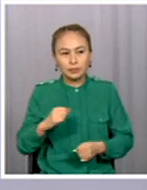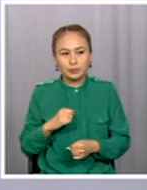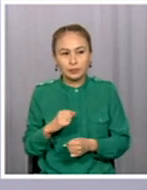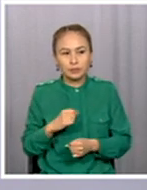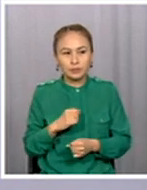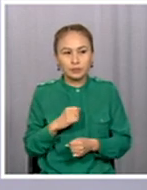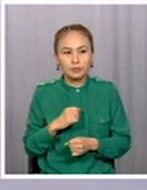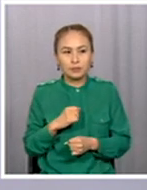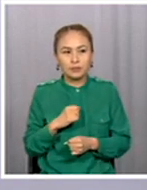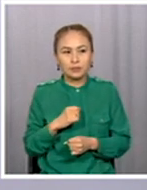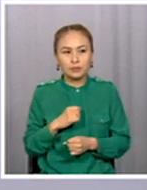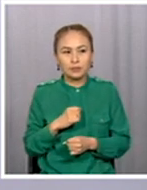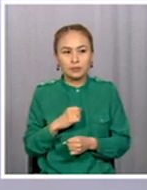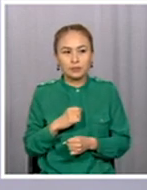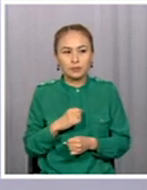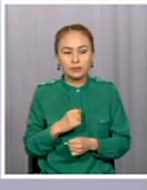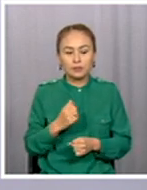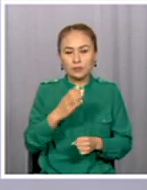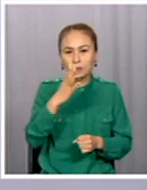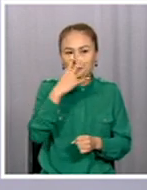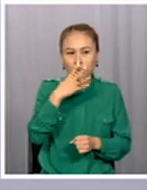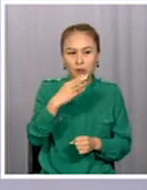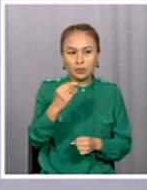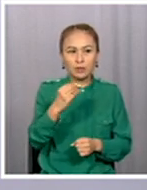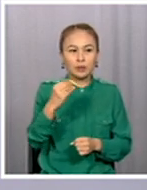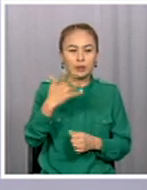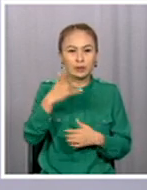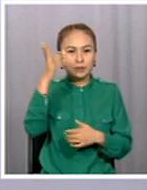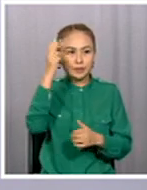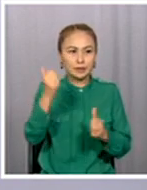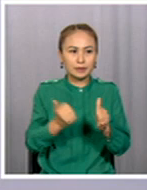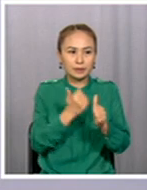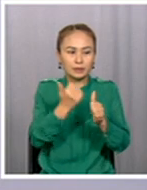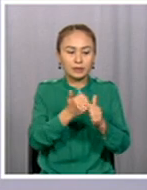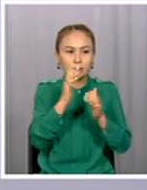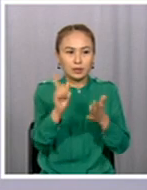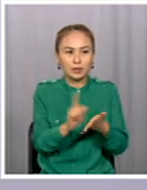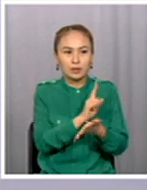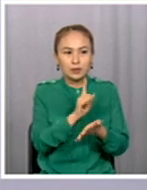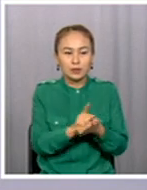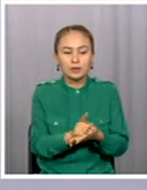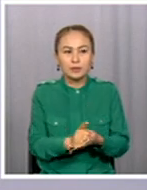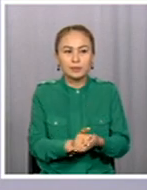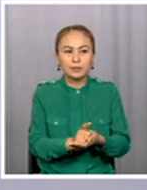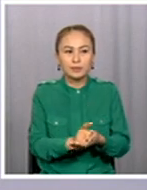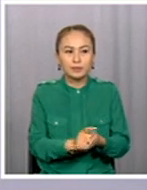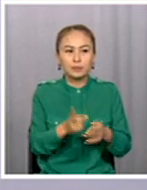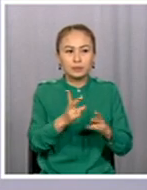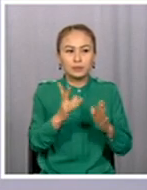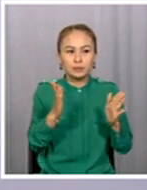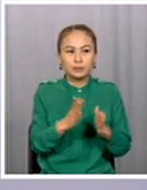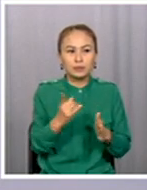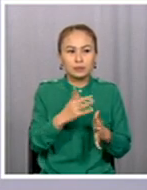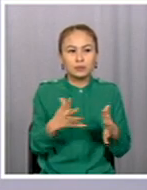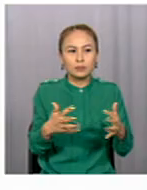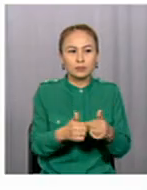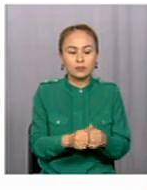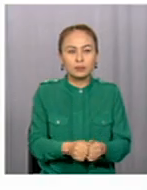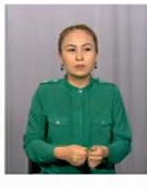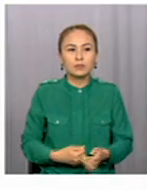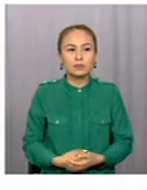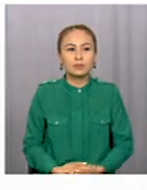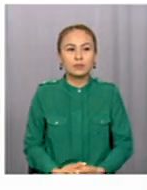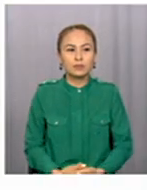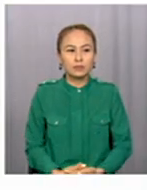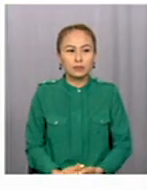енді тазы ит осы түлкі мен қоянды қуып жетін болса, әрине ол қайсының жылдамдығы азырақ, соны бірінші қуып жетеді.